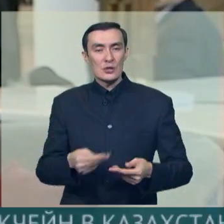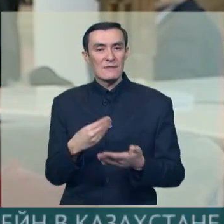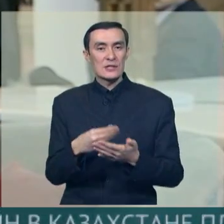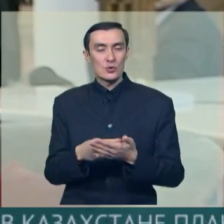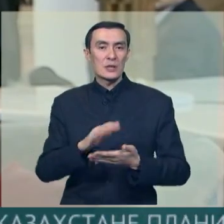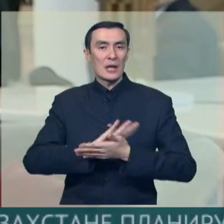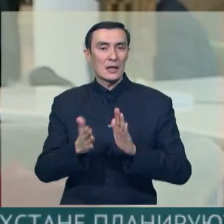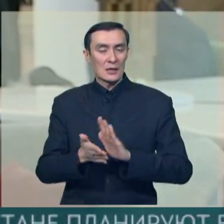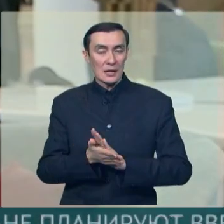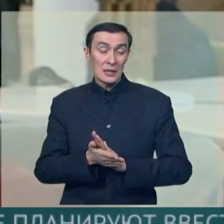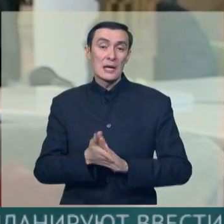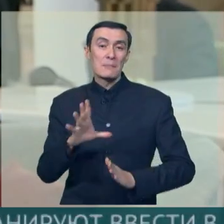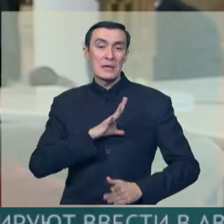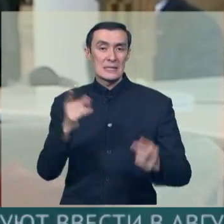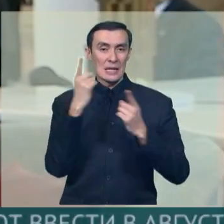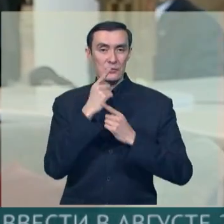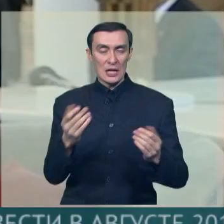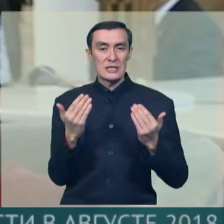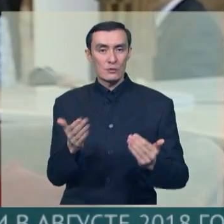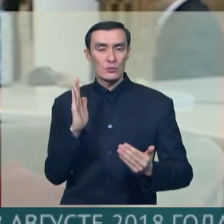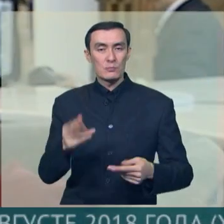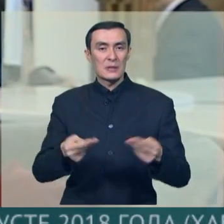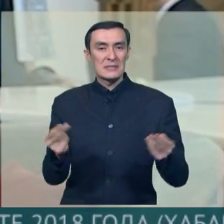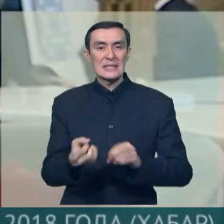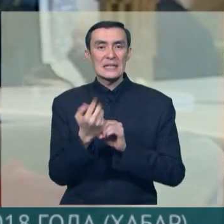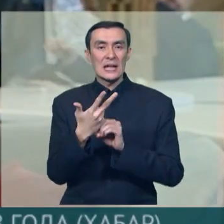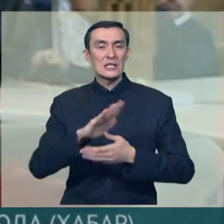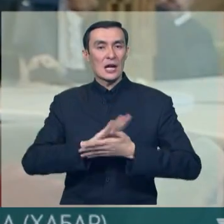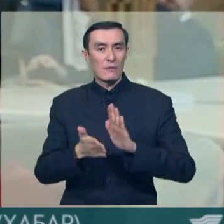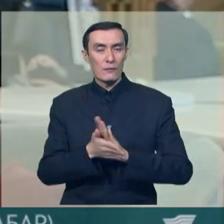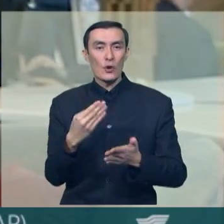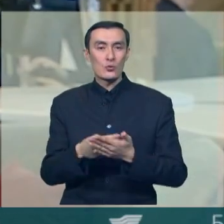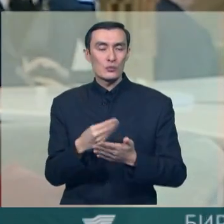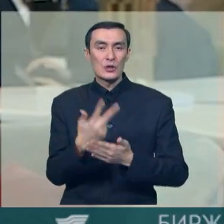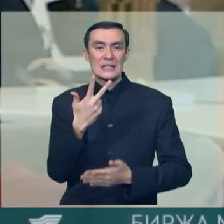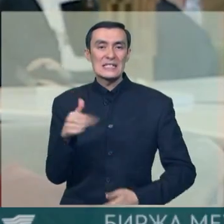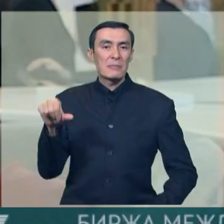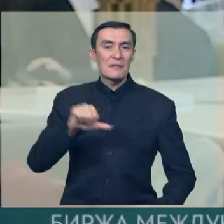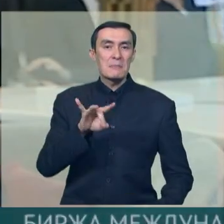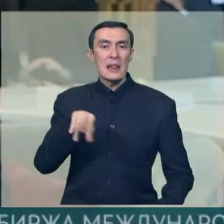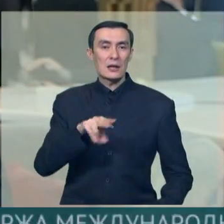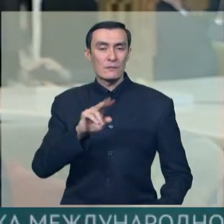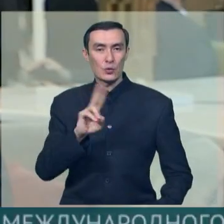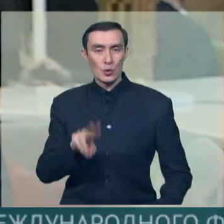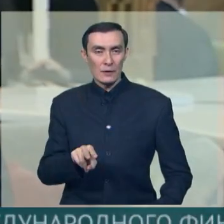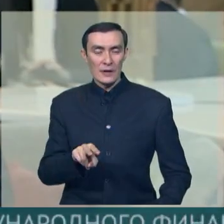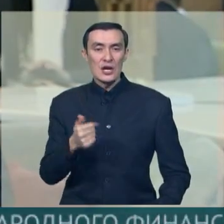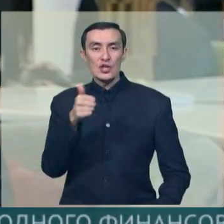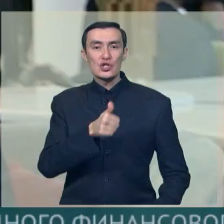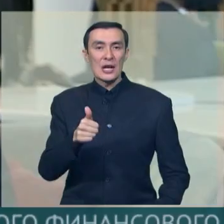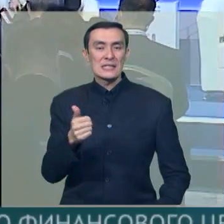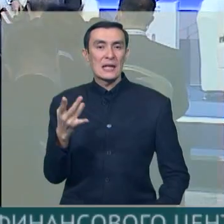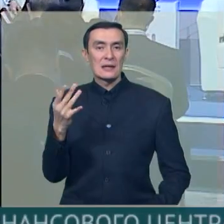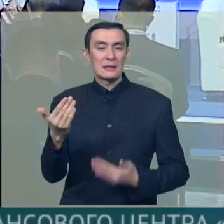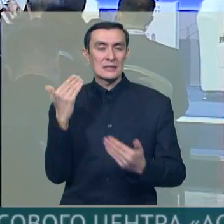инвестиционные контракты. Как я уже сообщала, сегодня подпишут 13 соглашений на 3,5 миллиарда долларов. Буквально час назад один